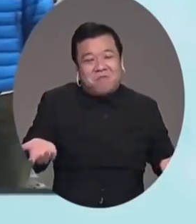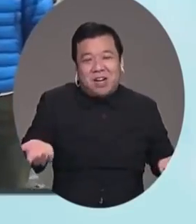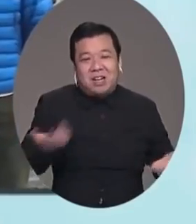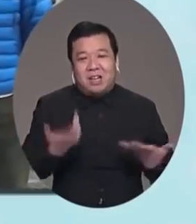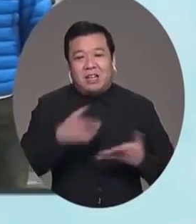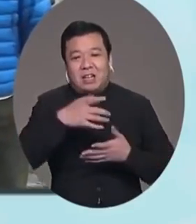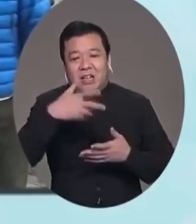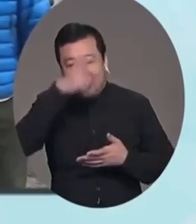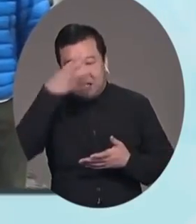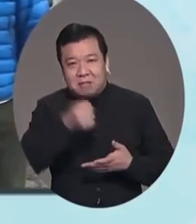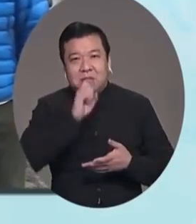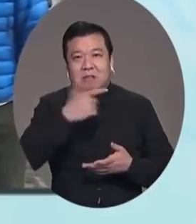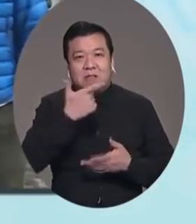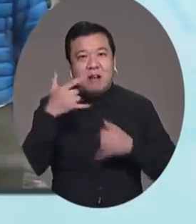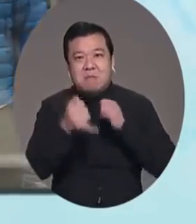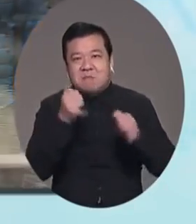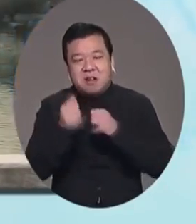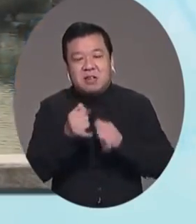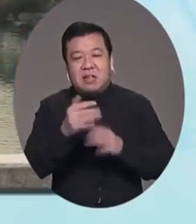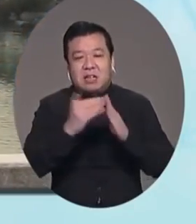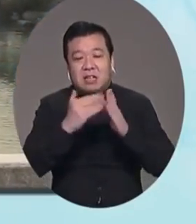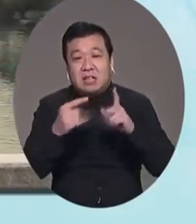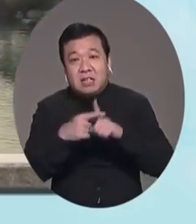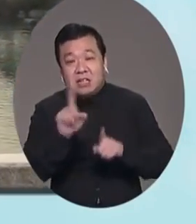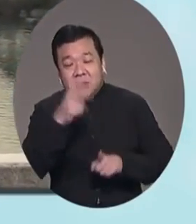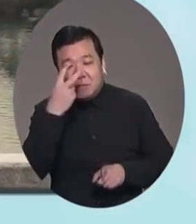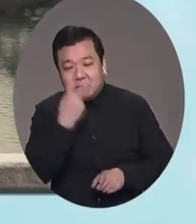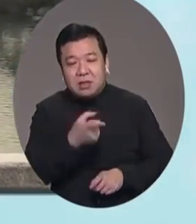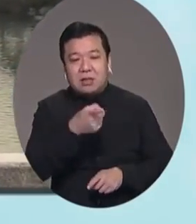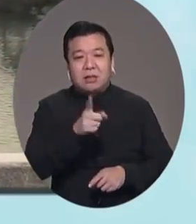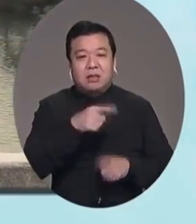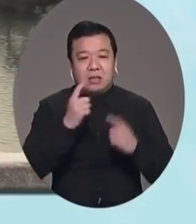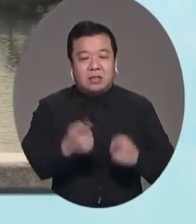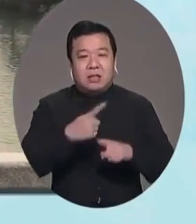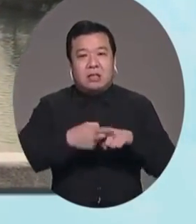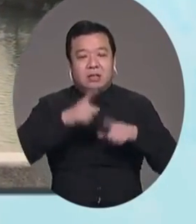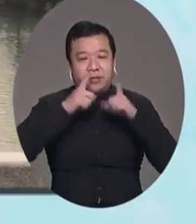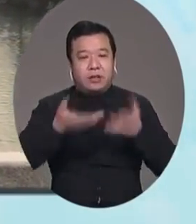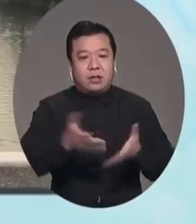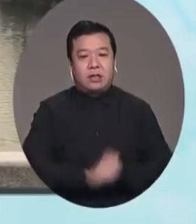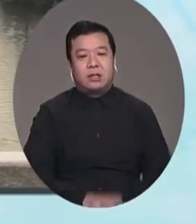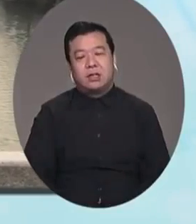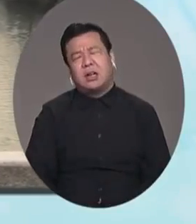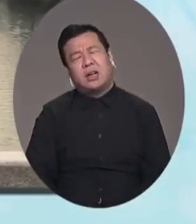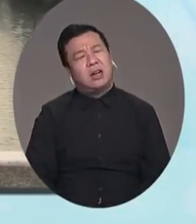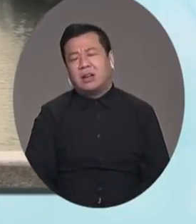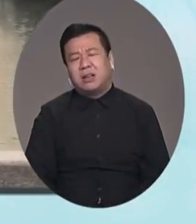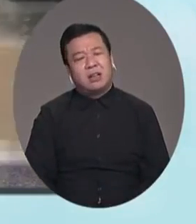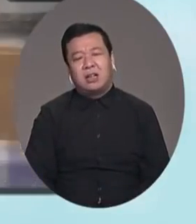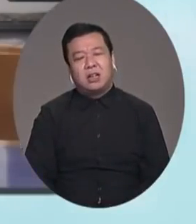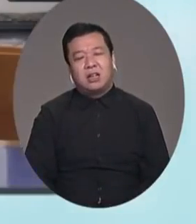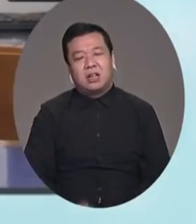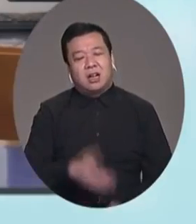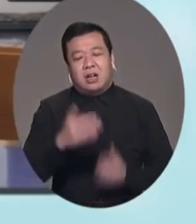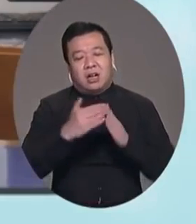首嘅工作受到唔少批評，家人有咩睇法？林鄭月娥就咁樣回應。 真的不談得家